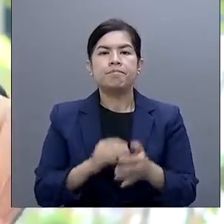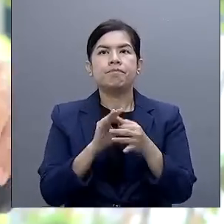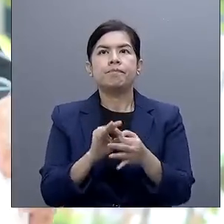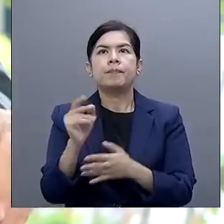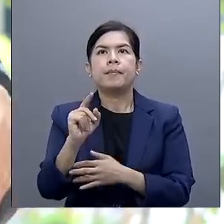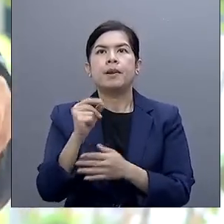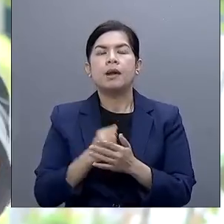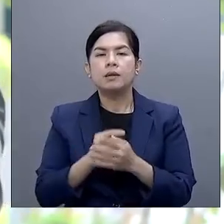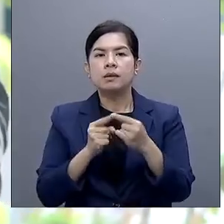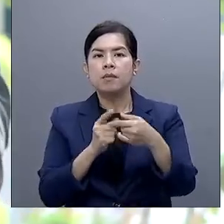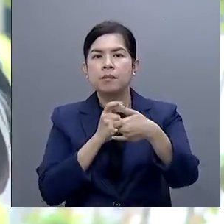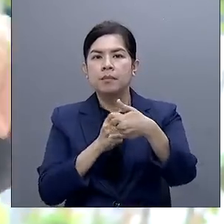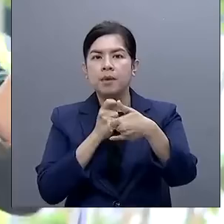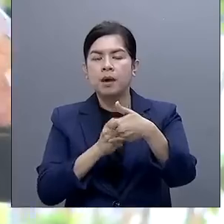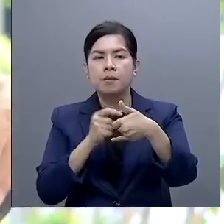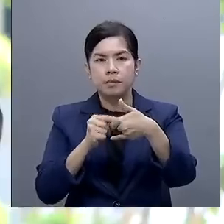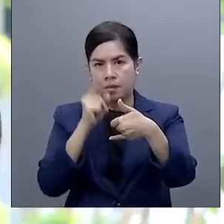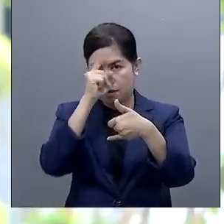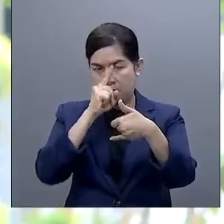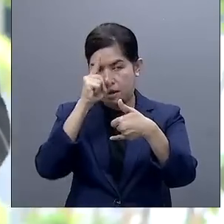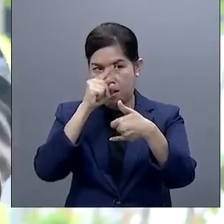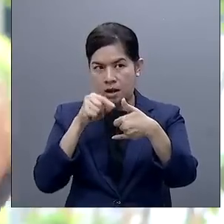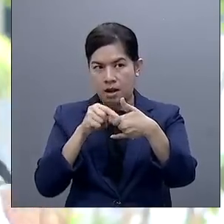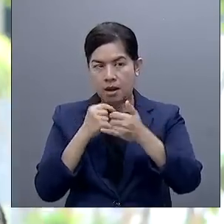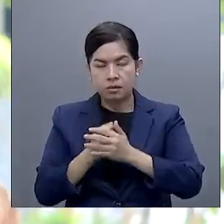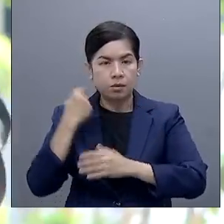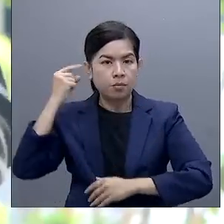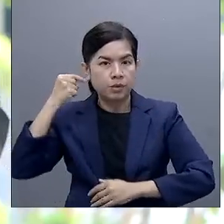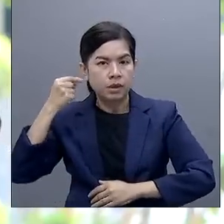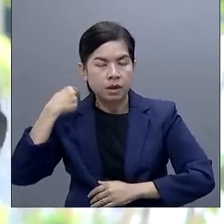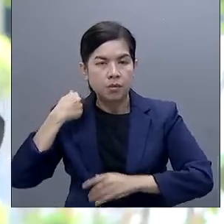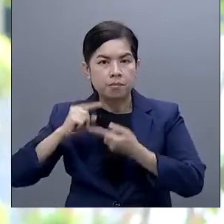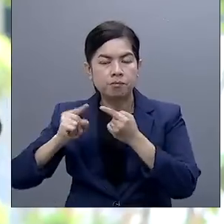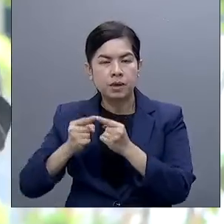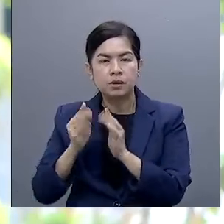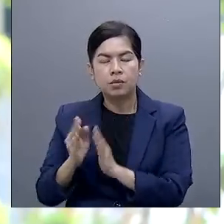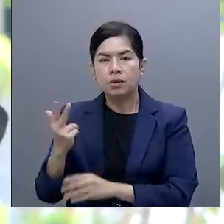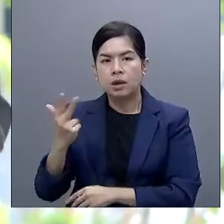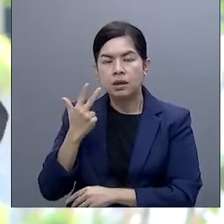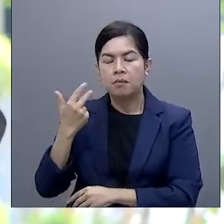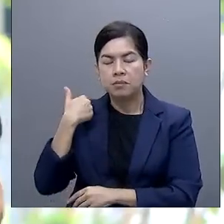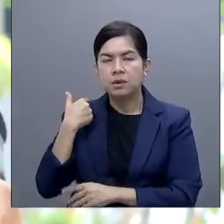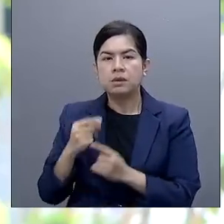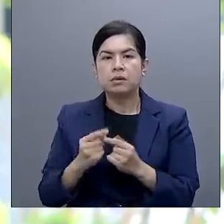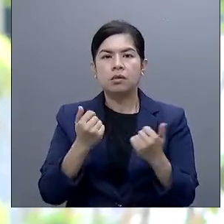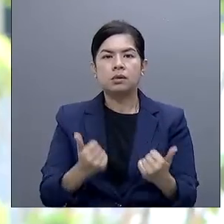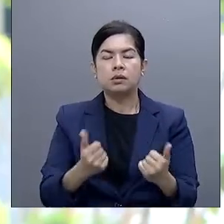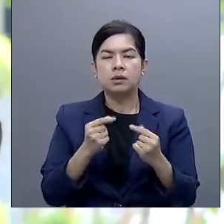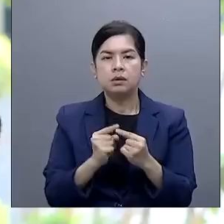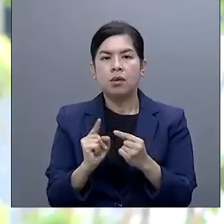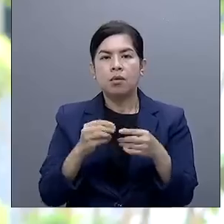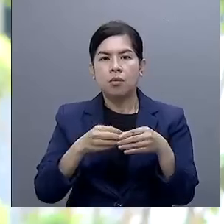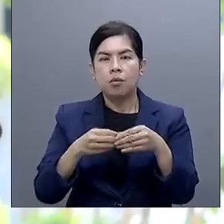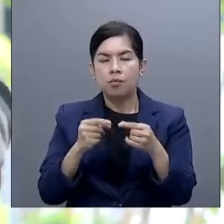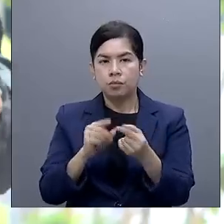ไปสอบปากคำดาราสาวรวมถึงพยานเพื่อนชายทั้ง3คนในต่างประเทศนั้นขณะนี้ทางเจ้าหน้าที่ตำรวจก็อยู่ระหว่างการประสานกระทรวง